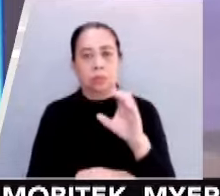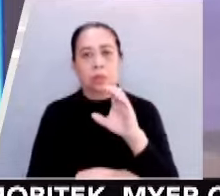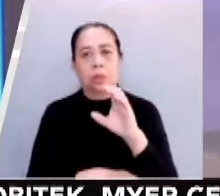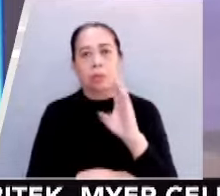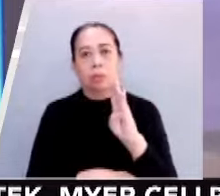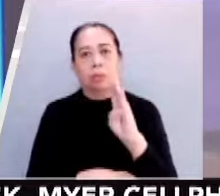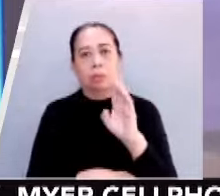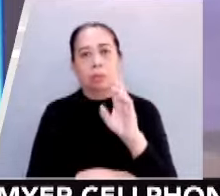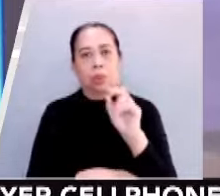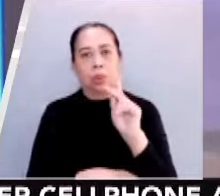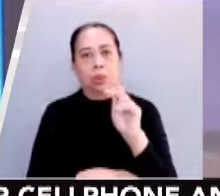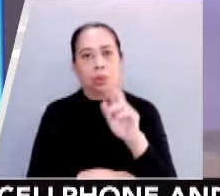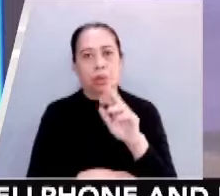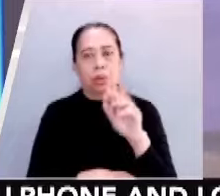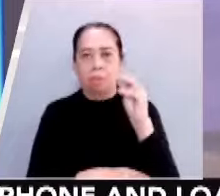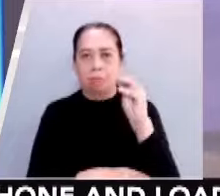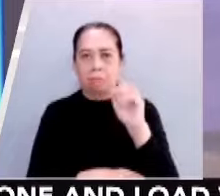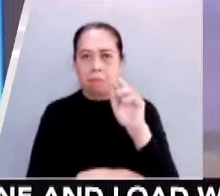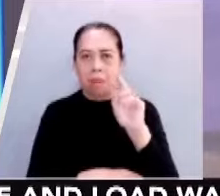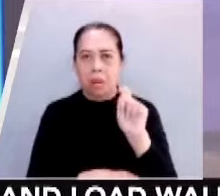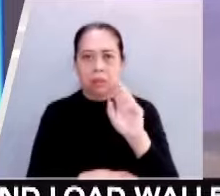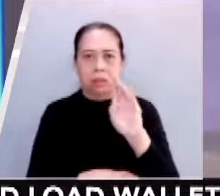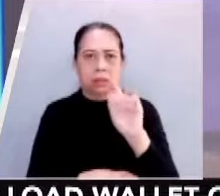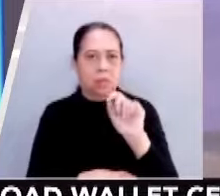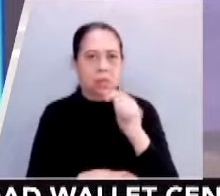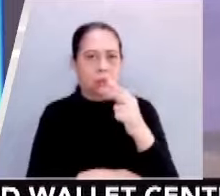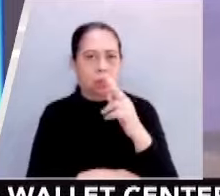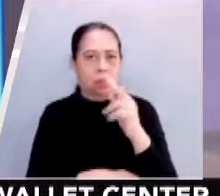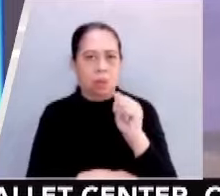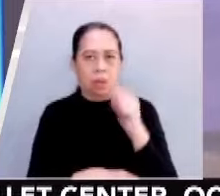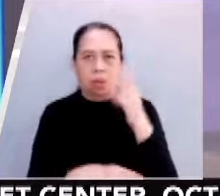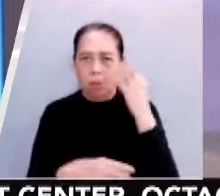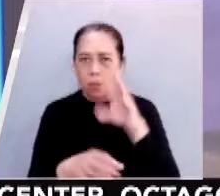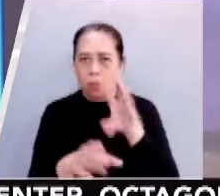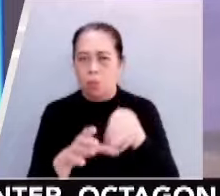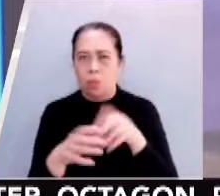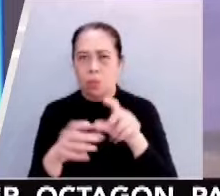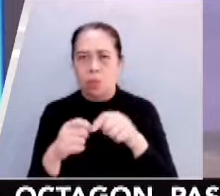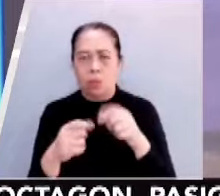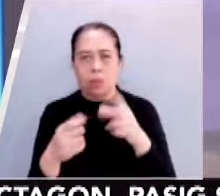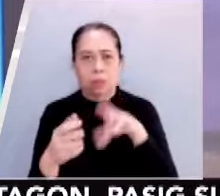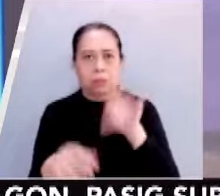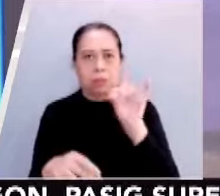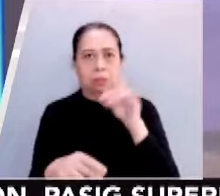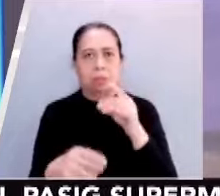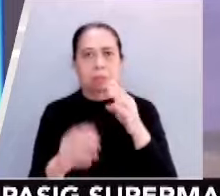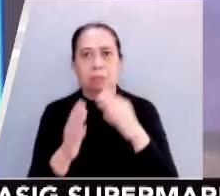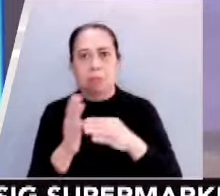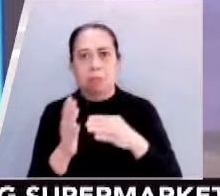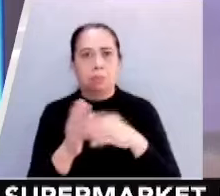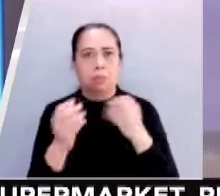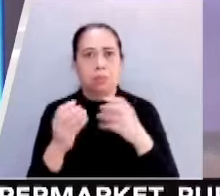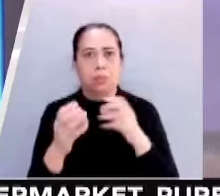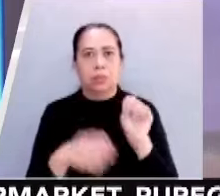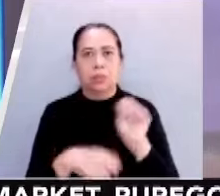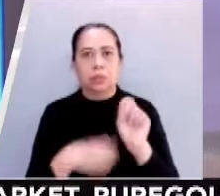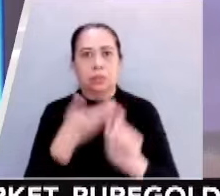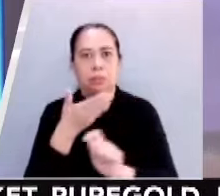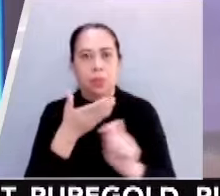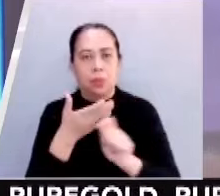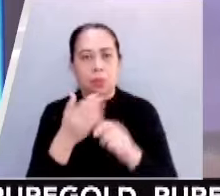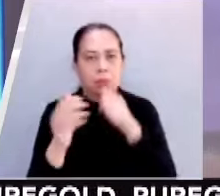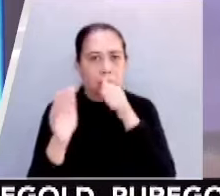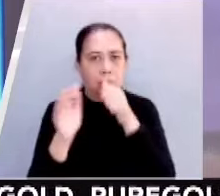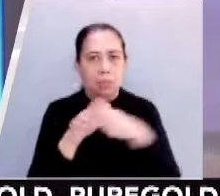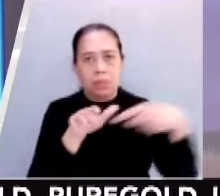at tatlong iba pa. Dahil yan sa pagkakasangkot nila sa nadiskubring bilyong-bilyong pisong halaga ng shabu na ipinuslit sa